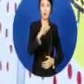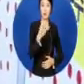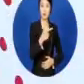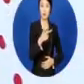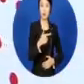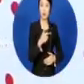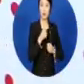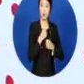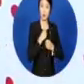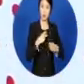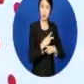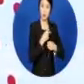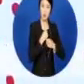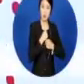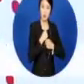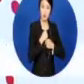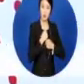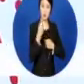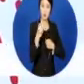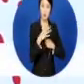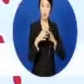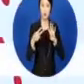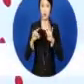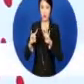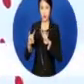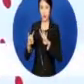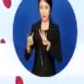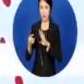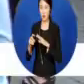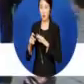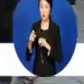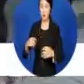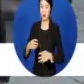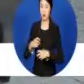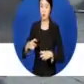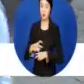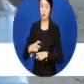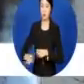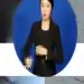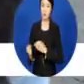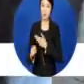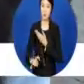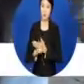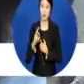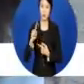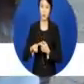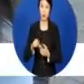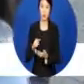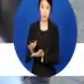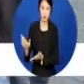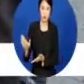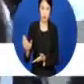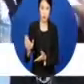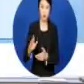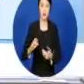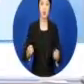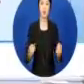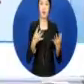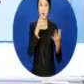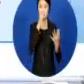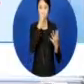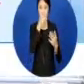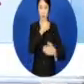확립, 4대 교통무질서 행위 추방 운동 등이 중점 추진됐으며 참석자들은 교통안전